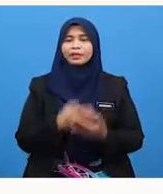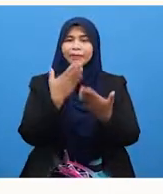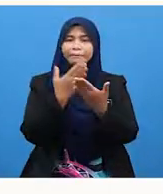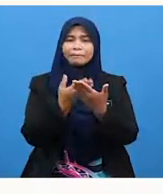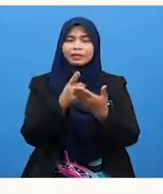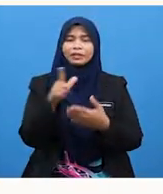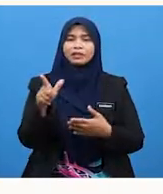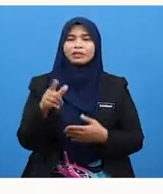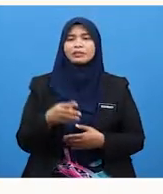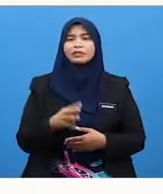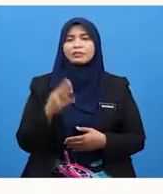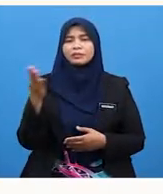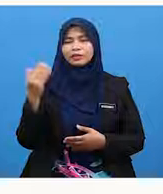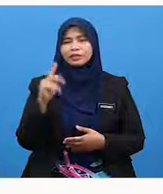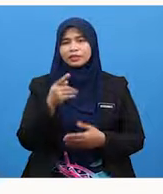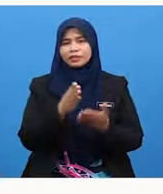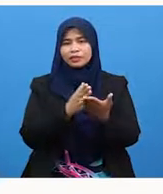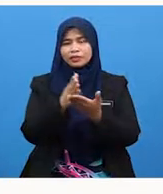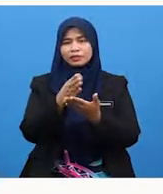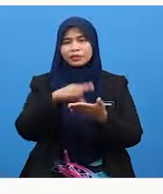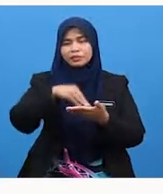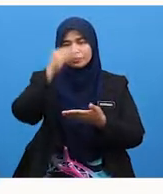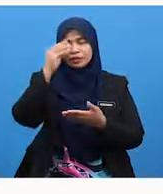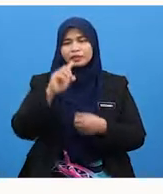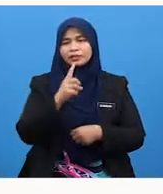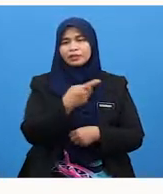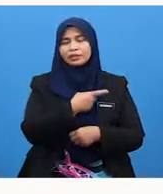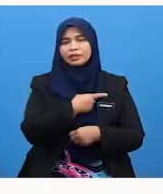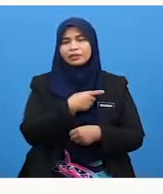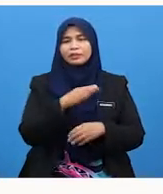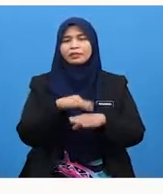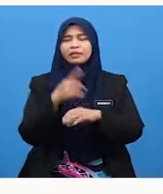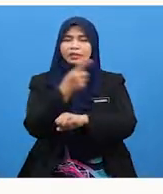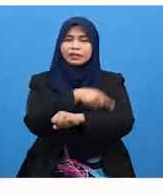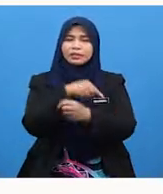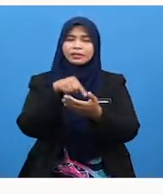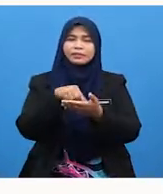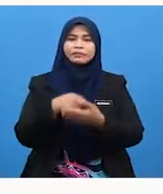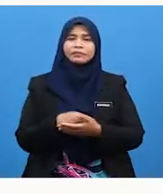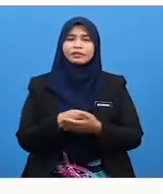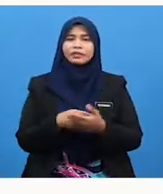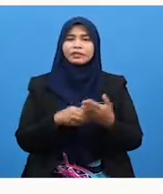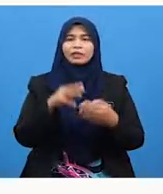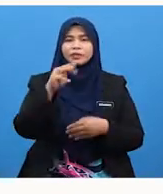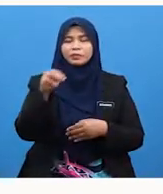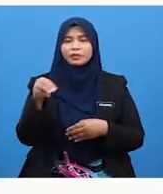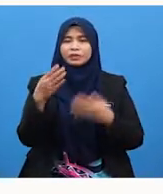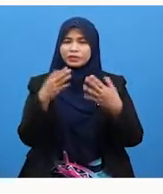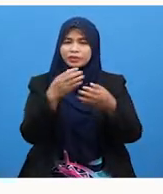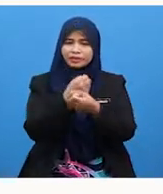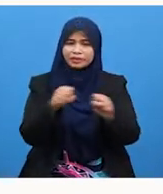Baiklah, mari kita teruskan pembelajaran kita pada hari ini. Murid-murid sudah